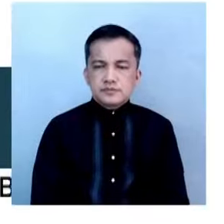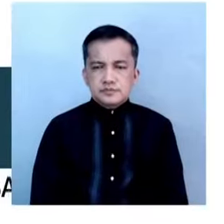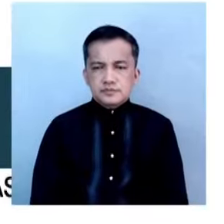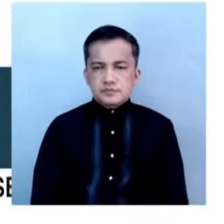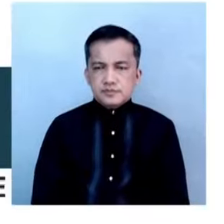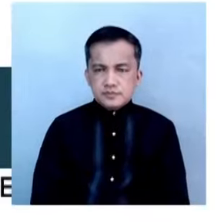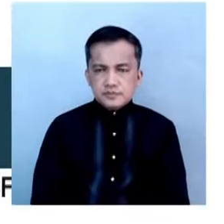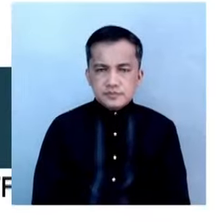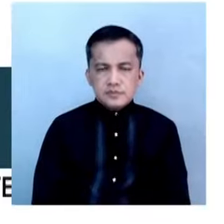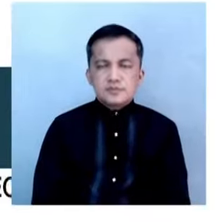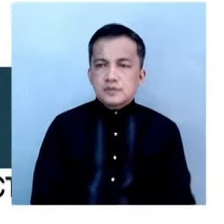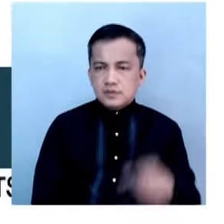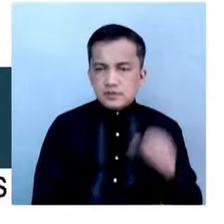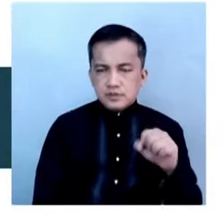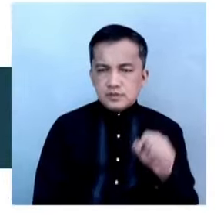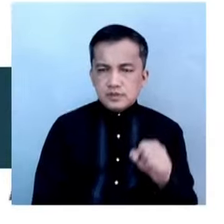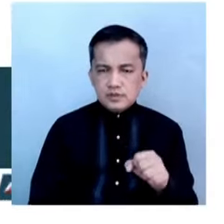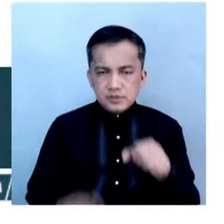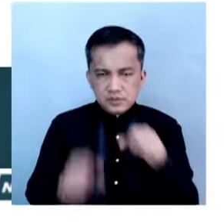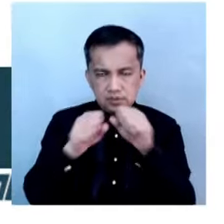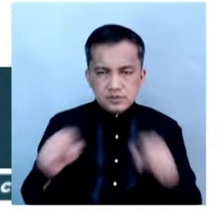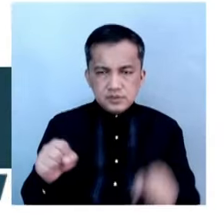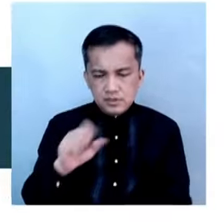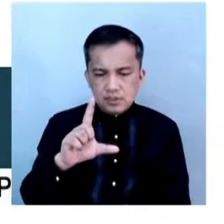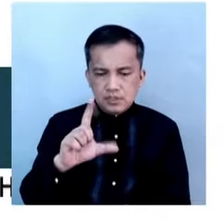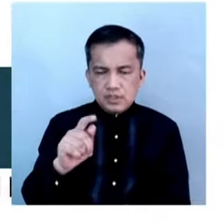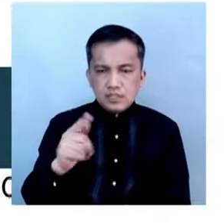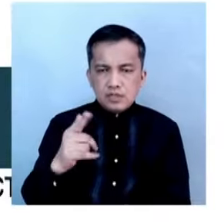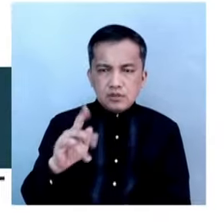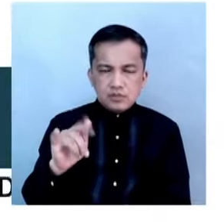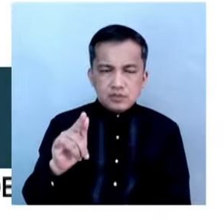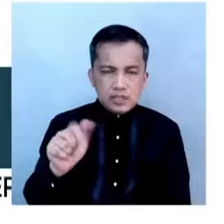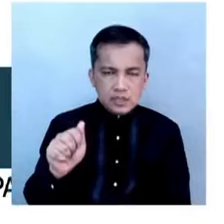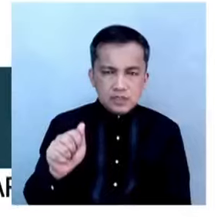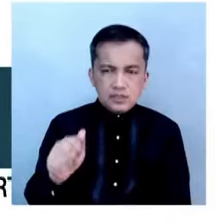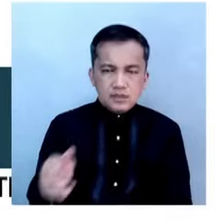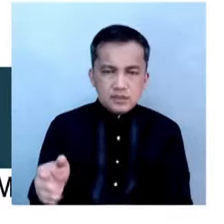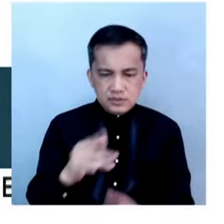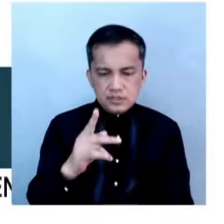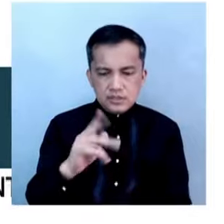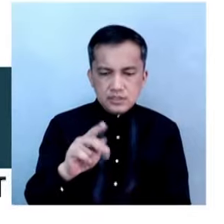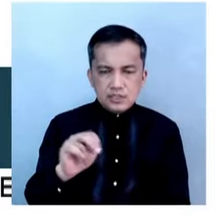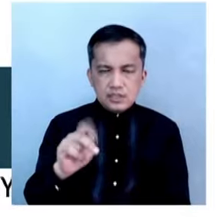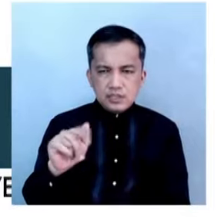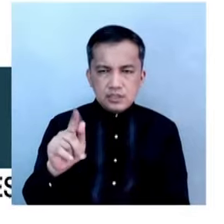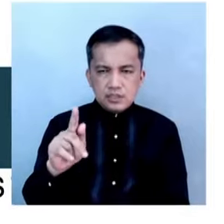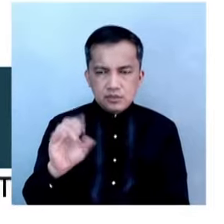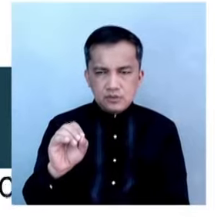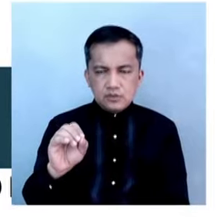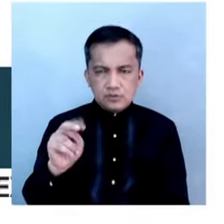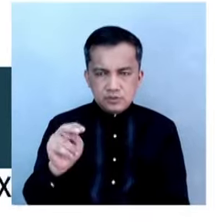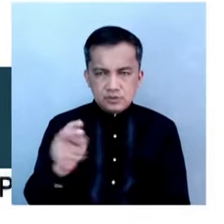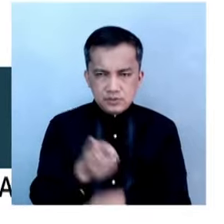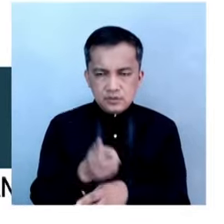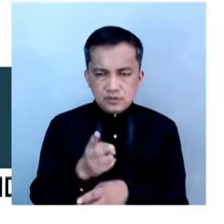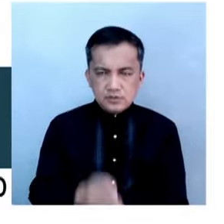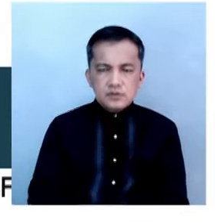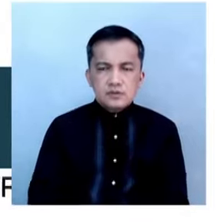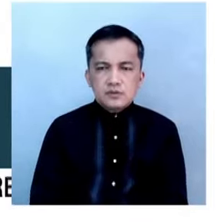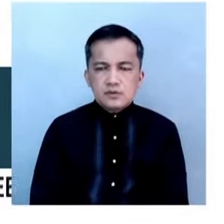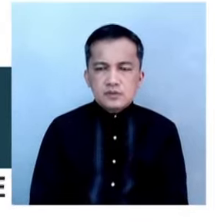operations natin. Meron po tayong station sa La Carlota and sa Canlaon City and 24/7 nakaman po. Mm-hmm. And I think it's better